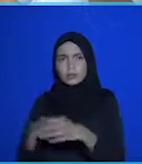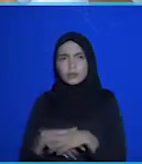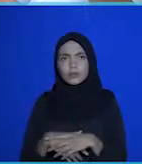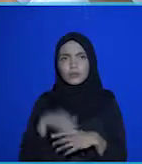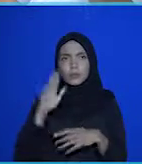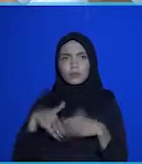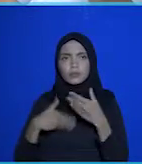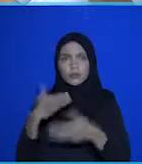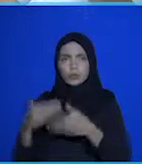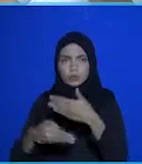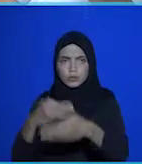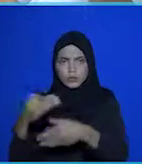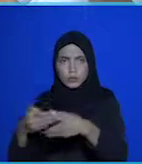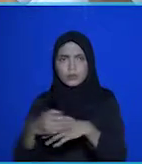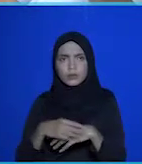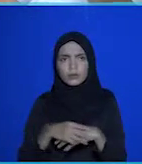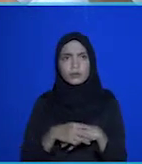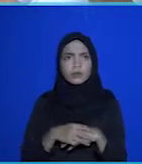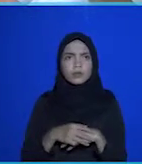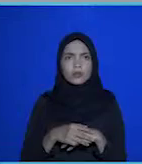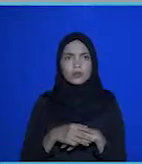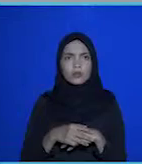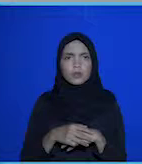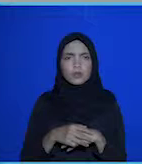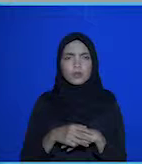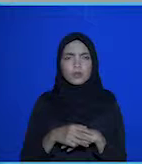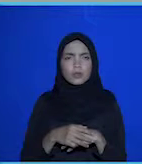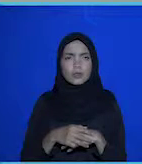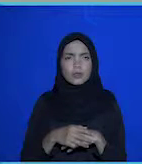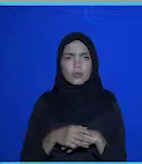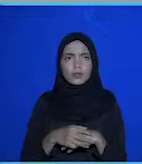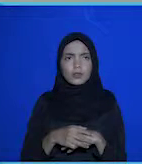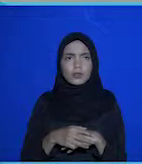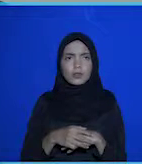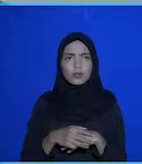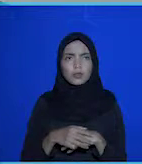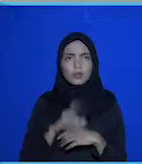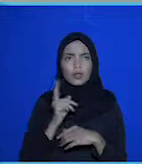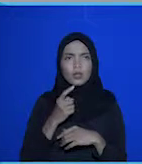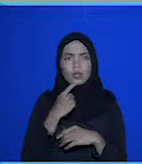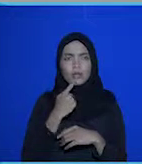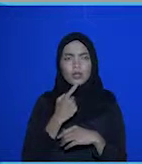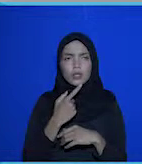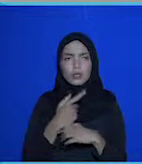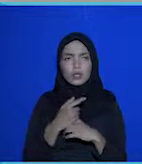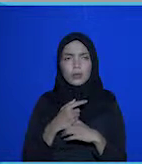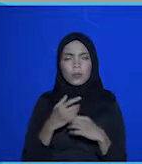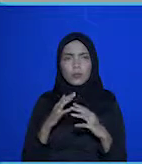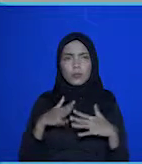dipastikan siapa saja yang korban yang duka ini. Untuk pemulihan sosial ada